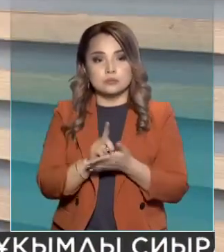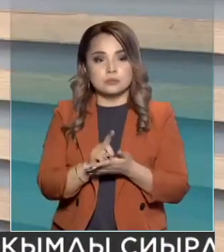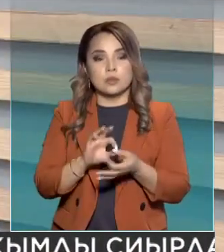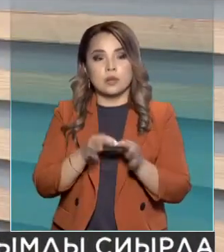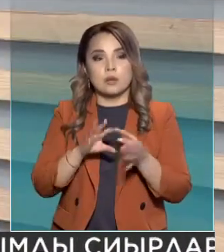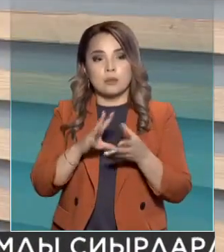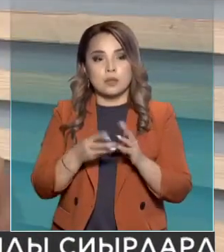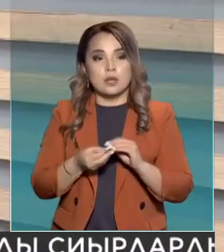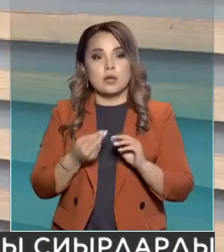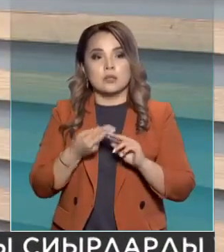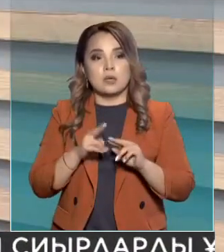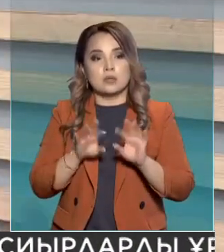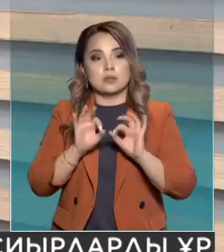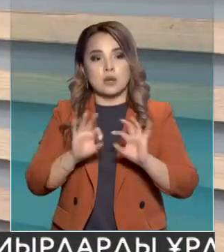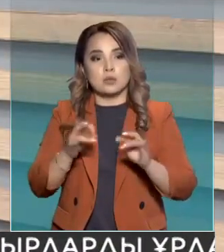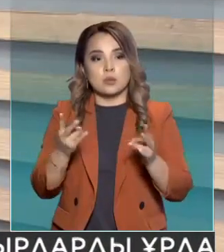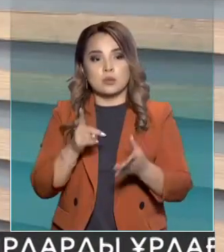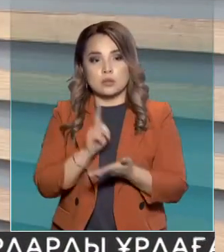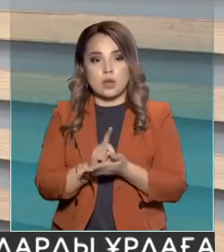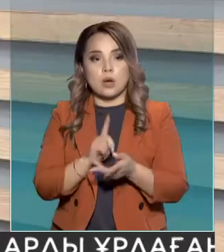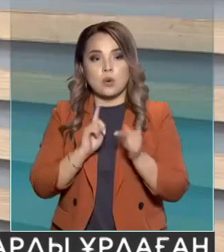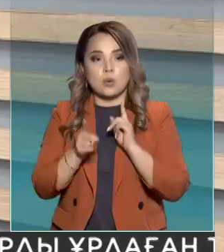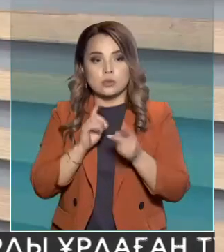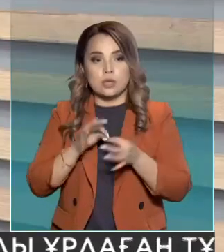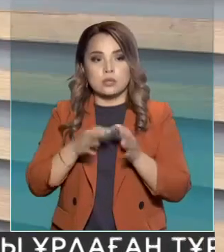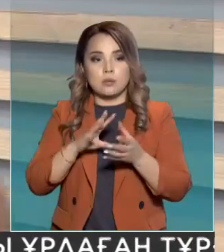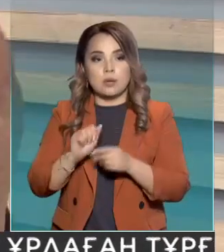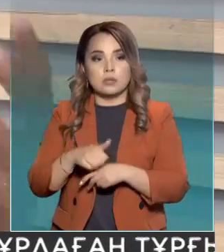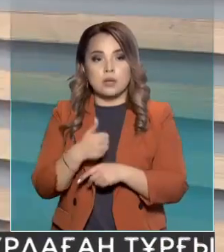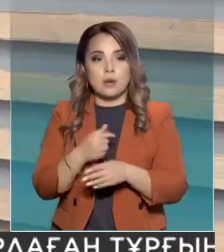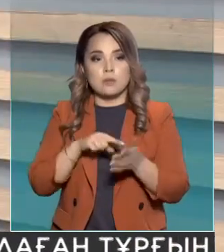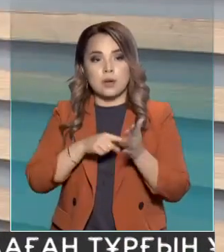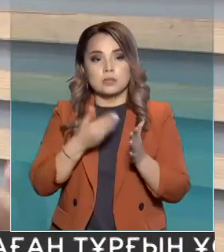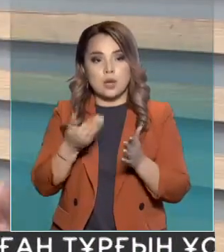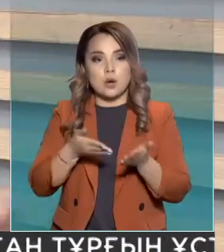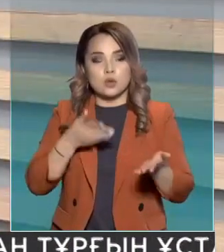тереңірек түсіндіруіміз керек. Сондықтан мұндай отырыстардың